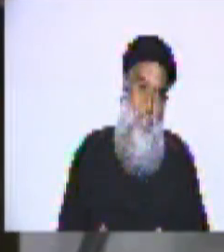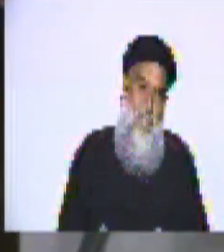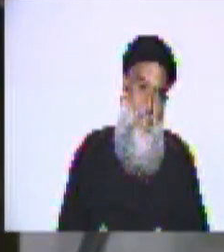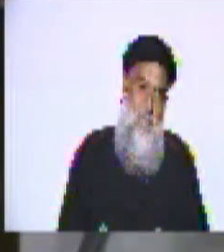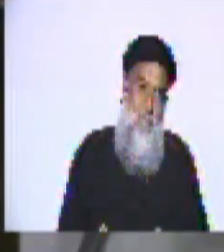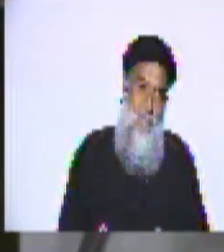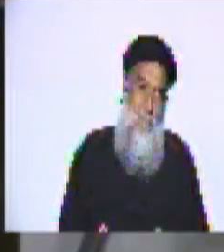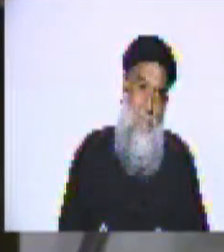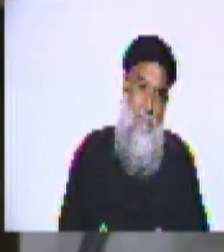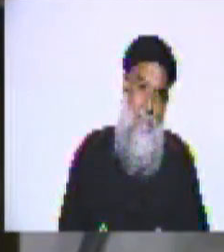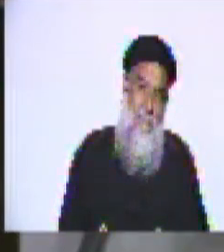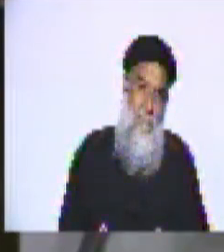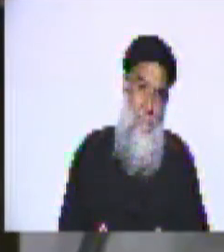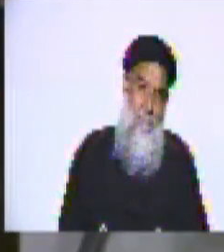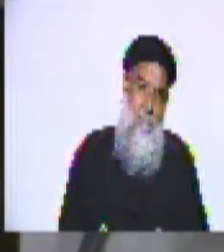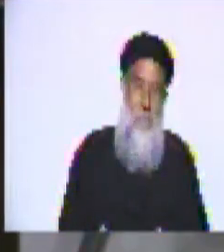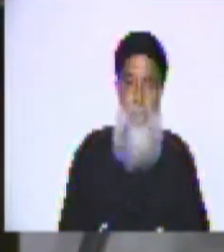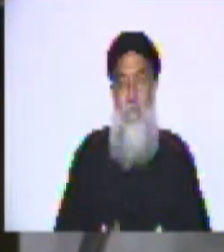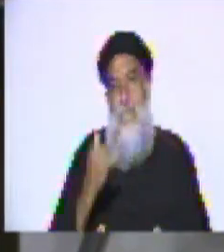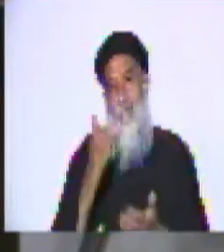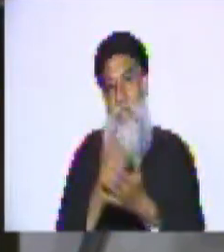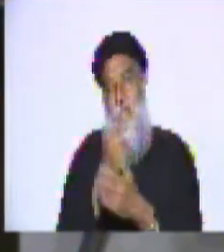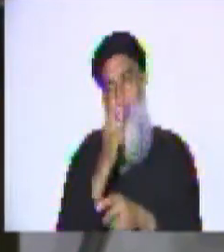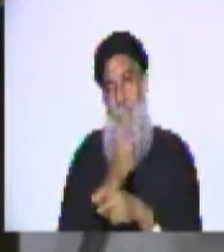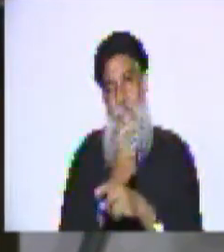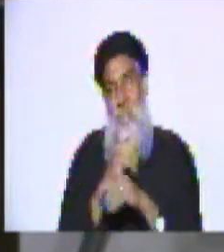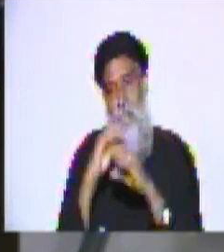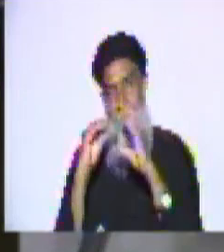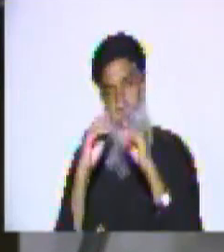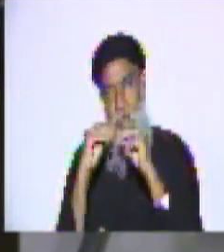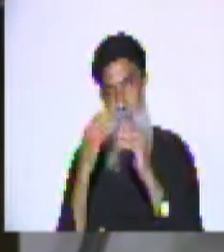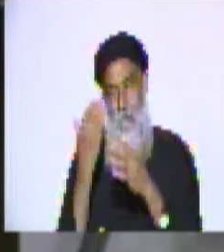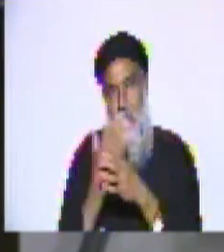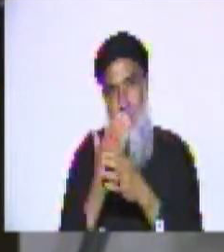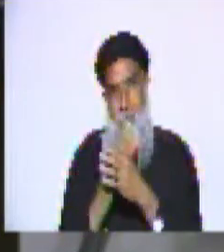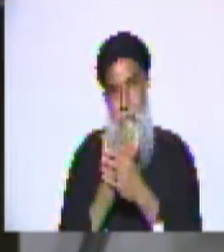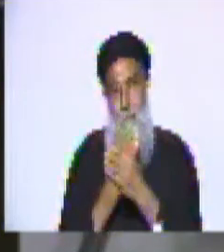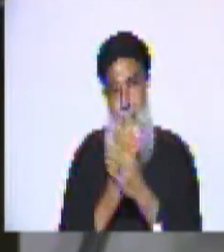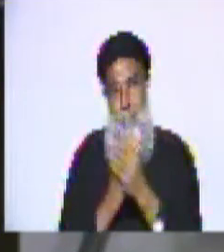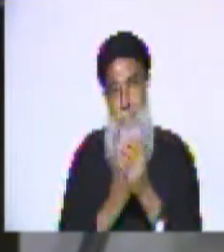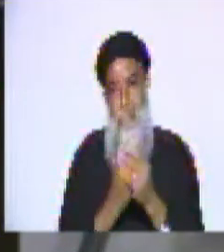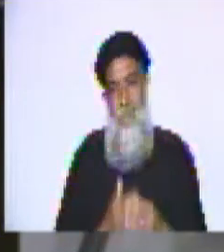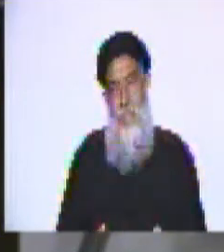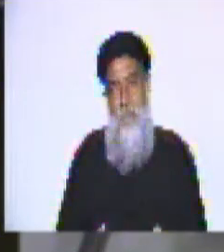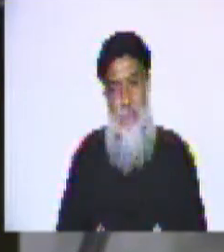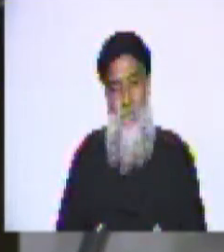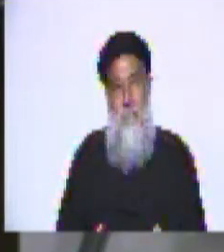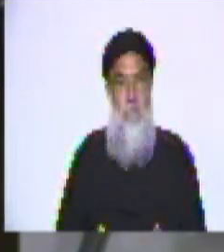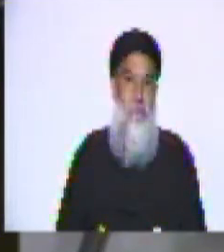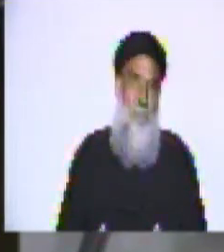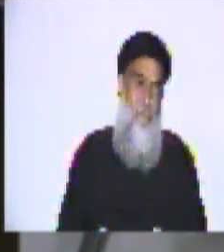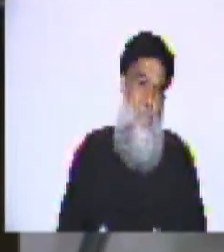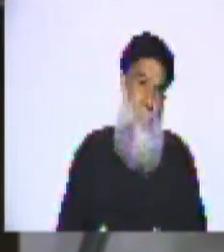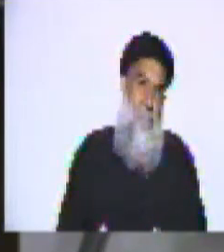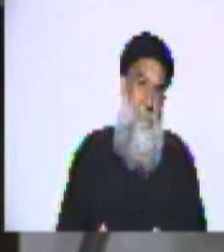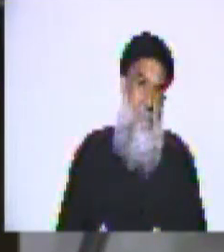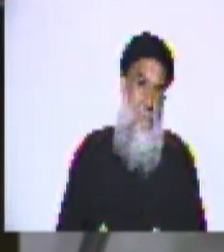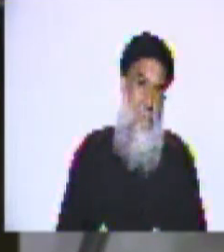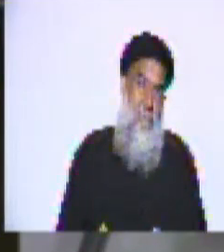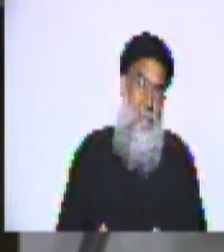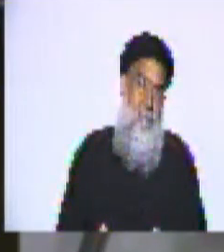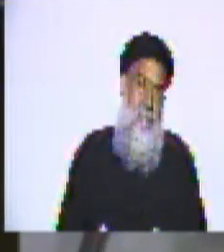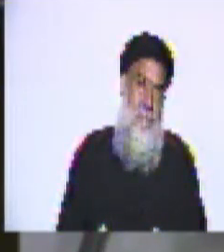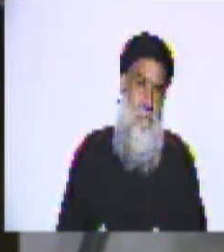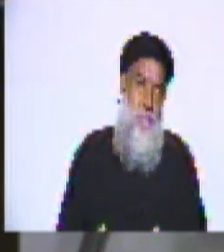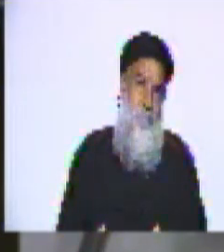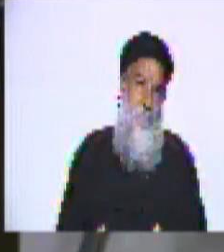وحضرتك اقعد مع الشخص المسؤول وناقشه واعرف ليه. احنا طبعا مش جهة ندخل